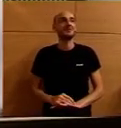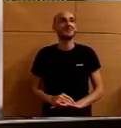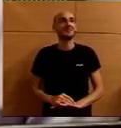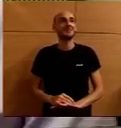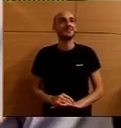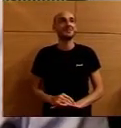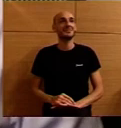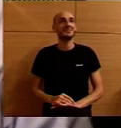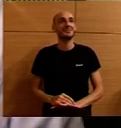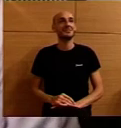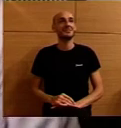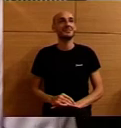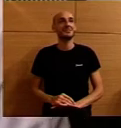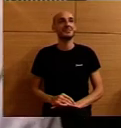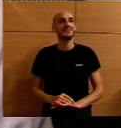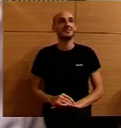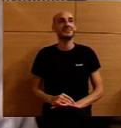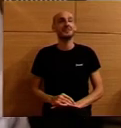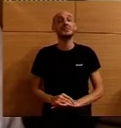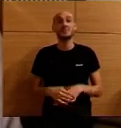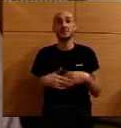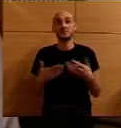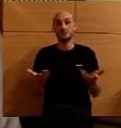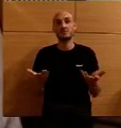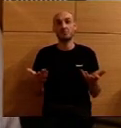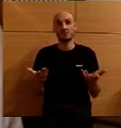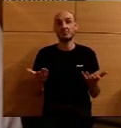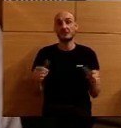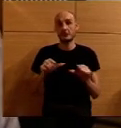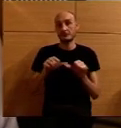Anem a veure. El president es declarava fa uns plenos i